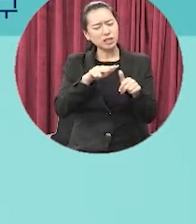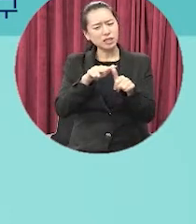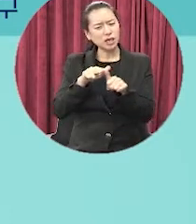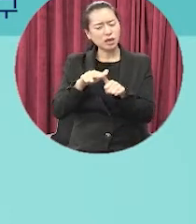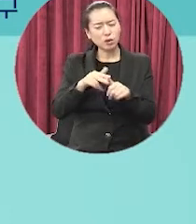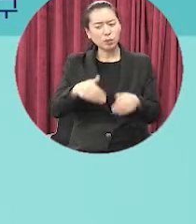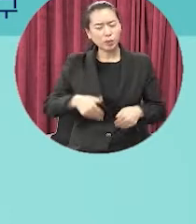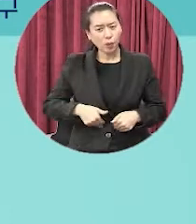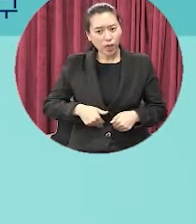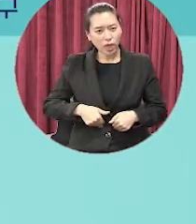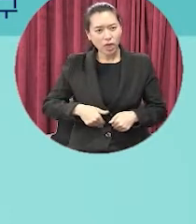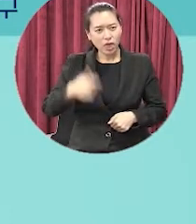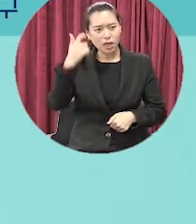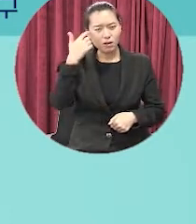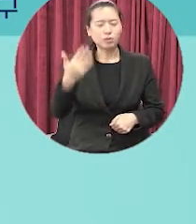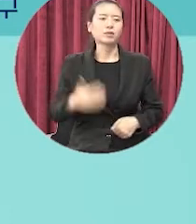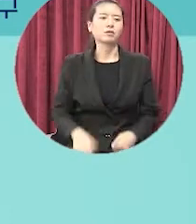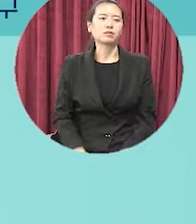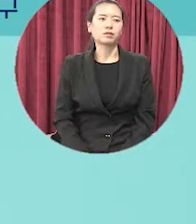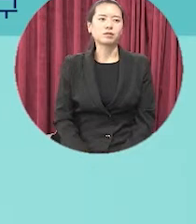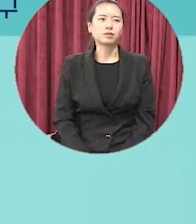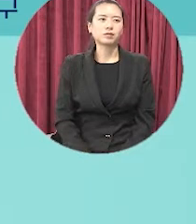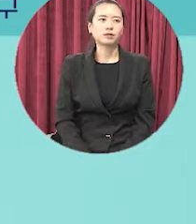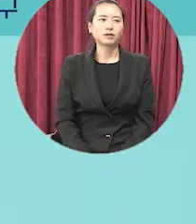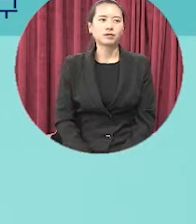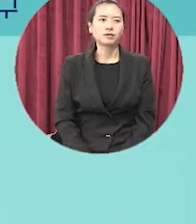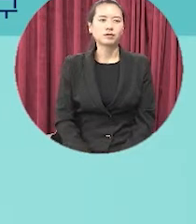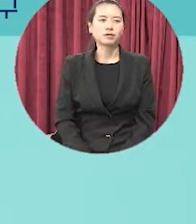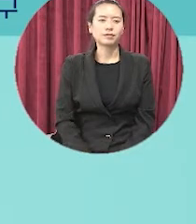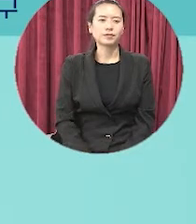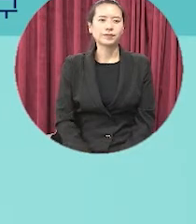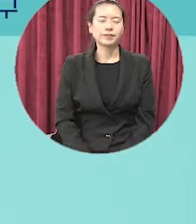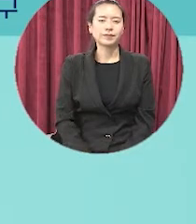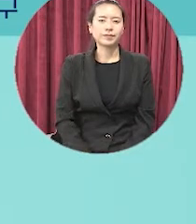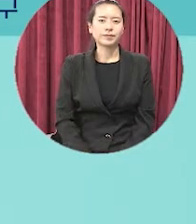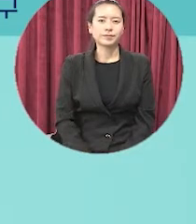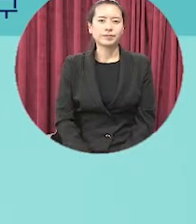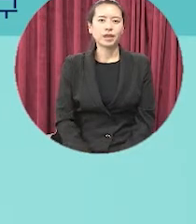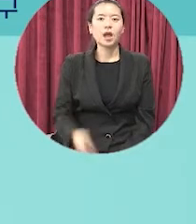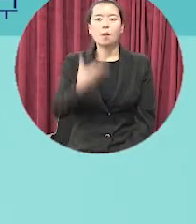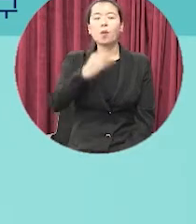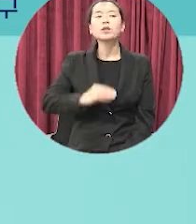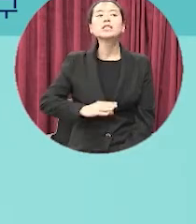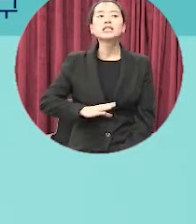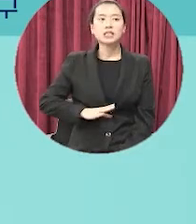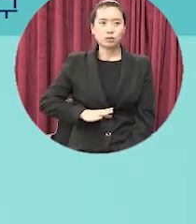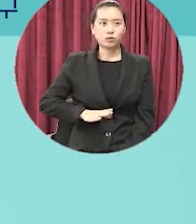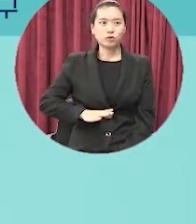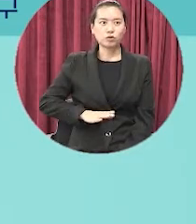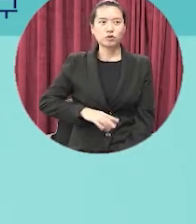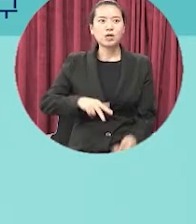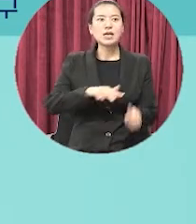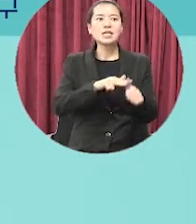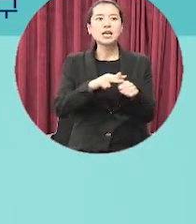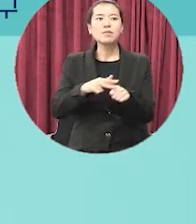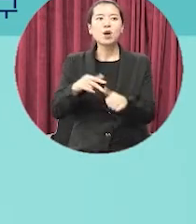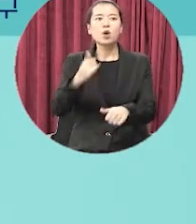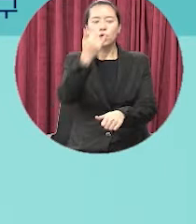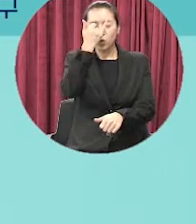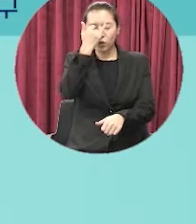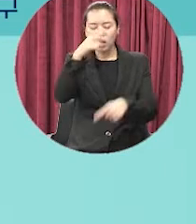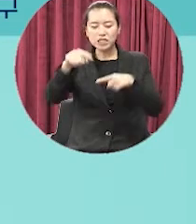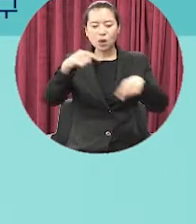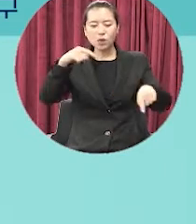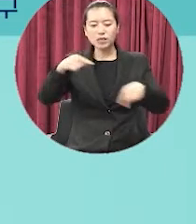알려진 연재에 컴퓨터 차도 필요하지 않다 겠지 판단이 없었구요 그래서 보건복지부 생명누리 정책과 에 대해 가지 됐습니다 이런식으로